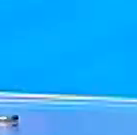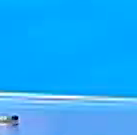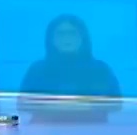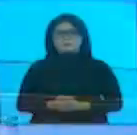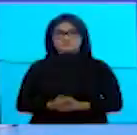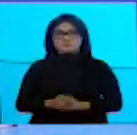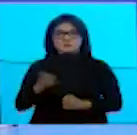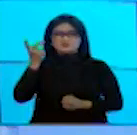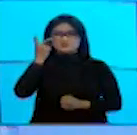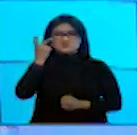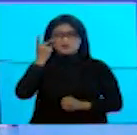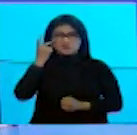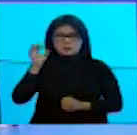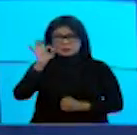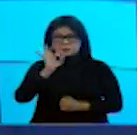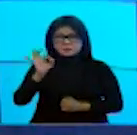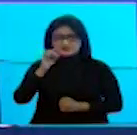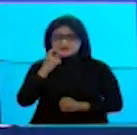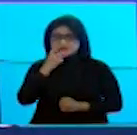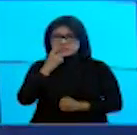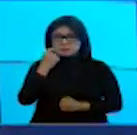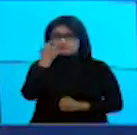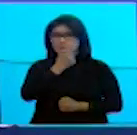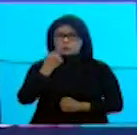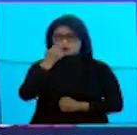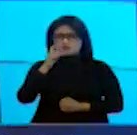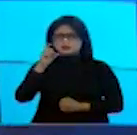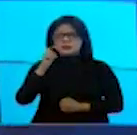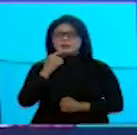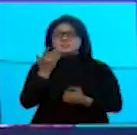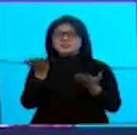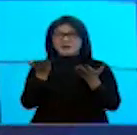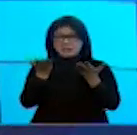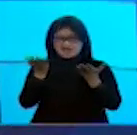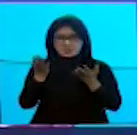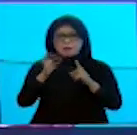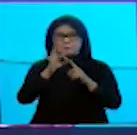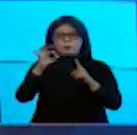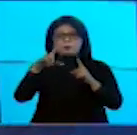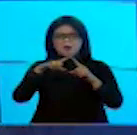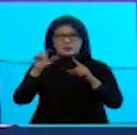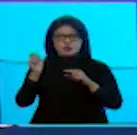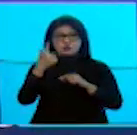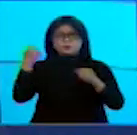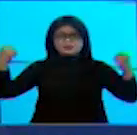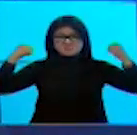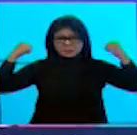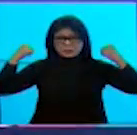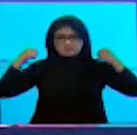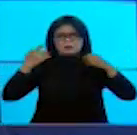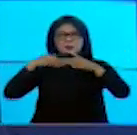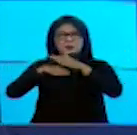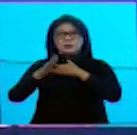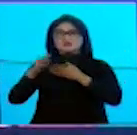Kembali bersama kami, menjaga kebersihan gigi dan mulut menjadi cara sederhana pola hidup sehat yang dianjurkan Islam sejak dahulu